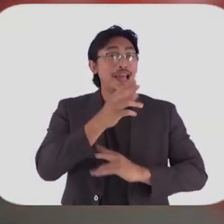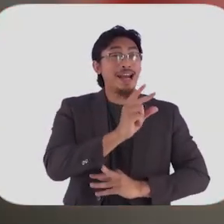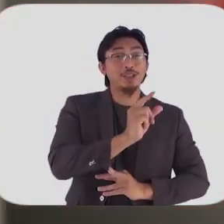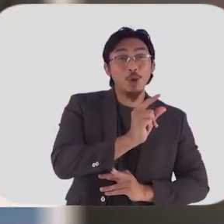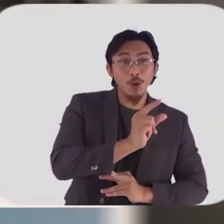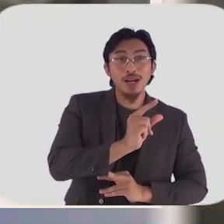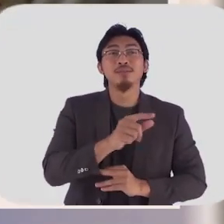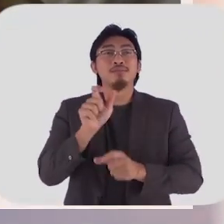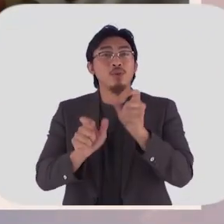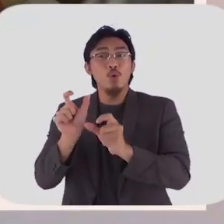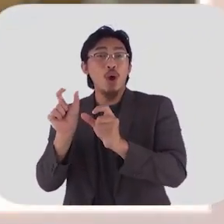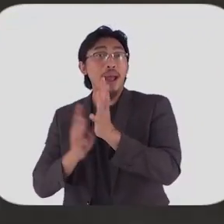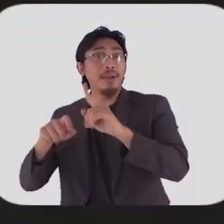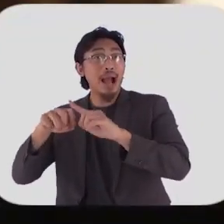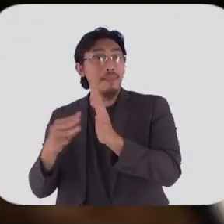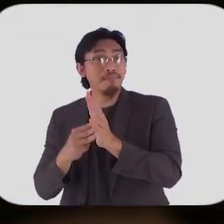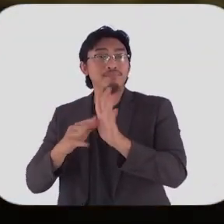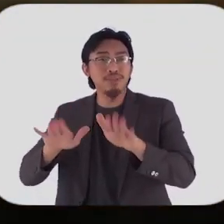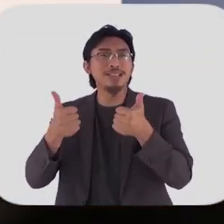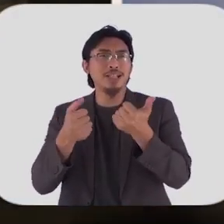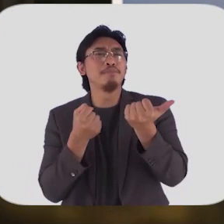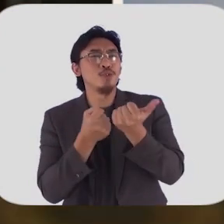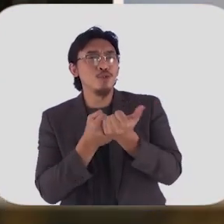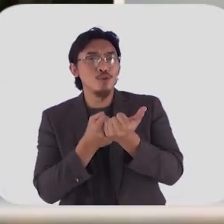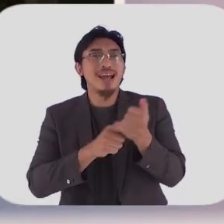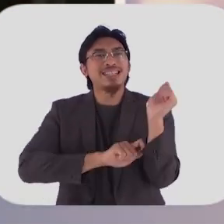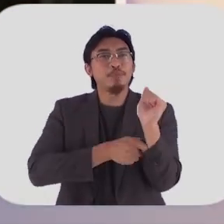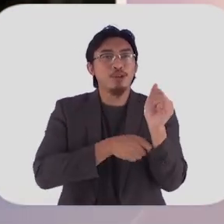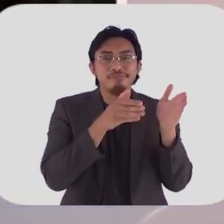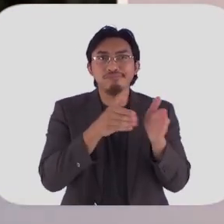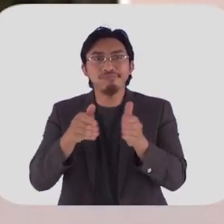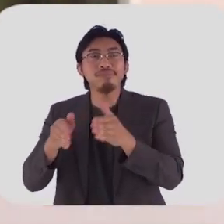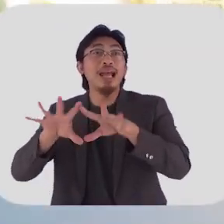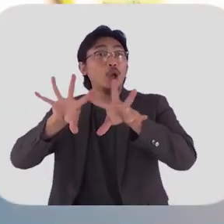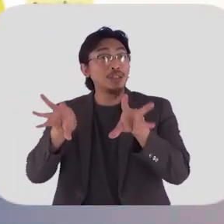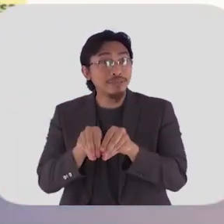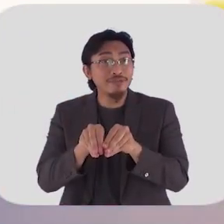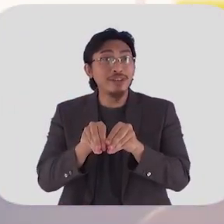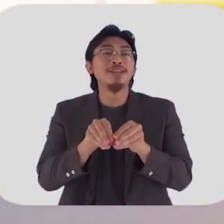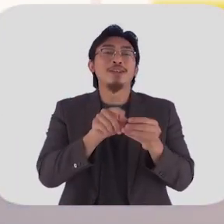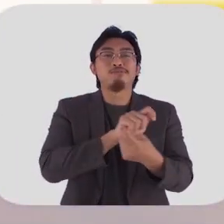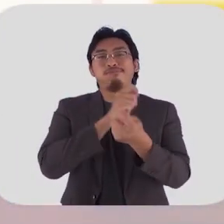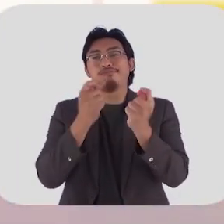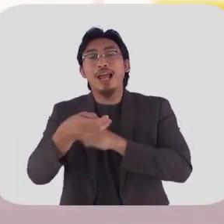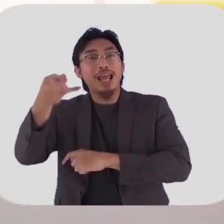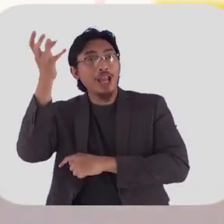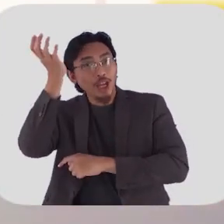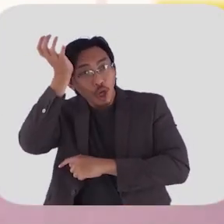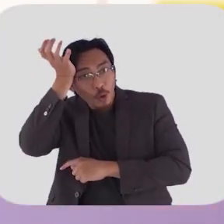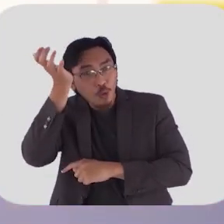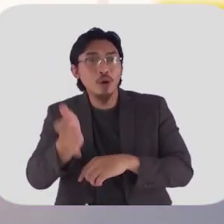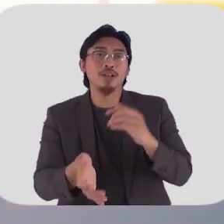Melalui proyek Restore, para pelaku UMKM berhasil dalam mendukung respon multisektoral yang inklusif, membantu bertransisi ke